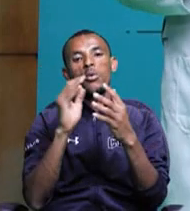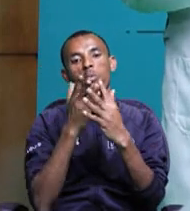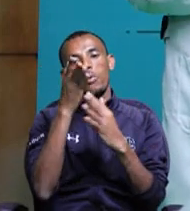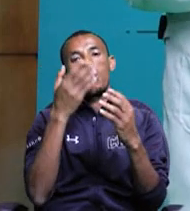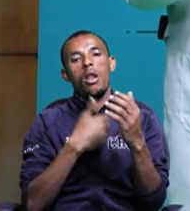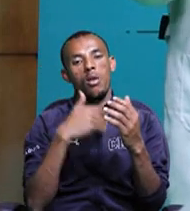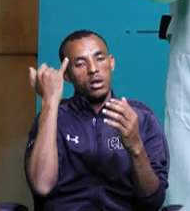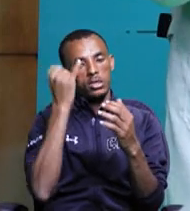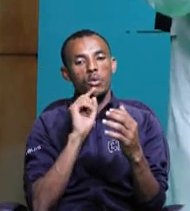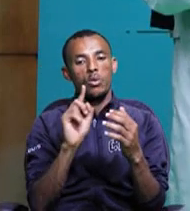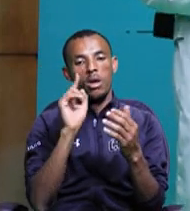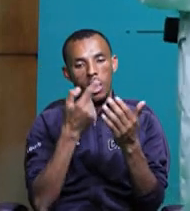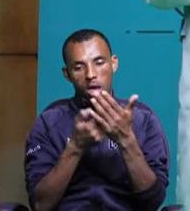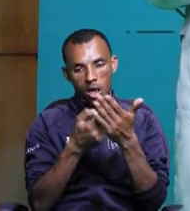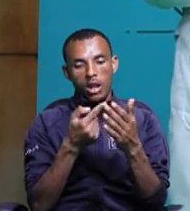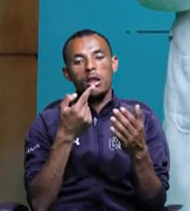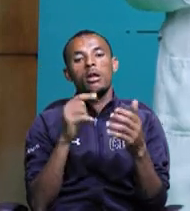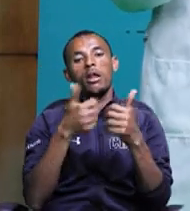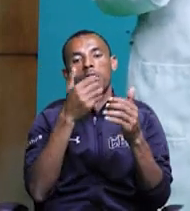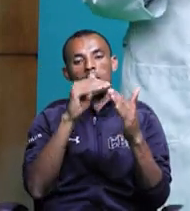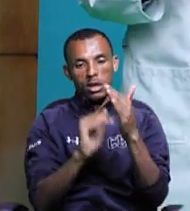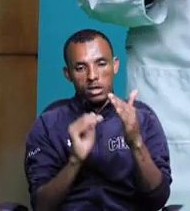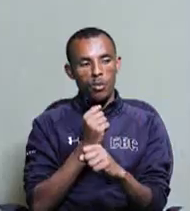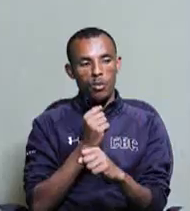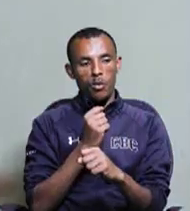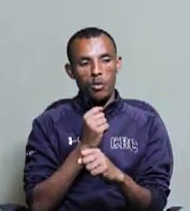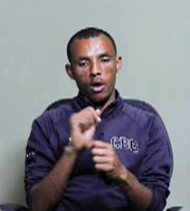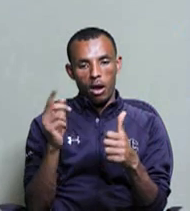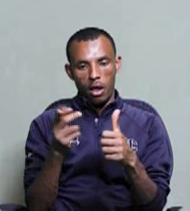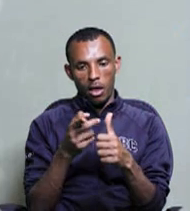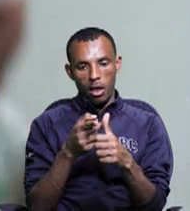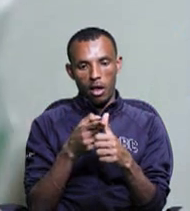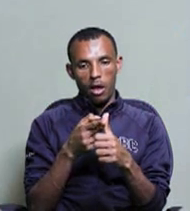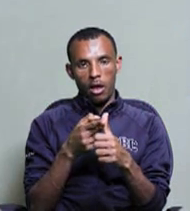ነው። ይሄንን እንዴት እንቀንሳለን የሚለው አንድ